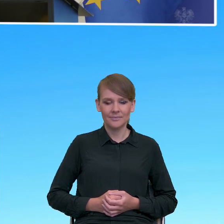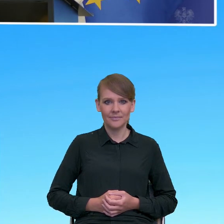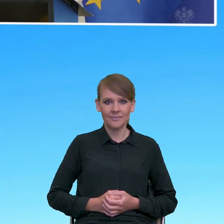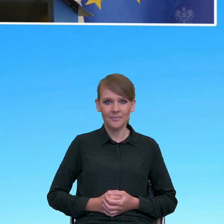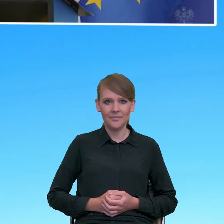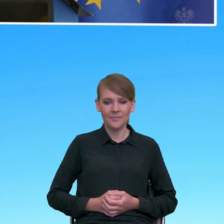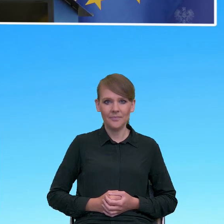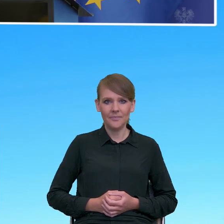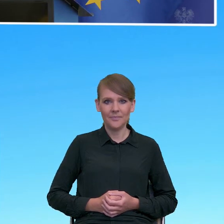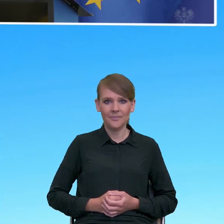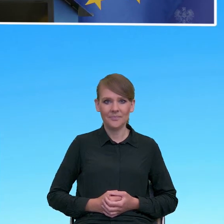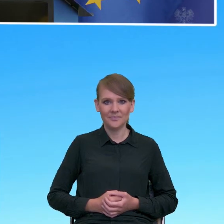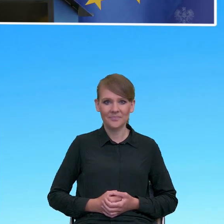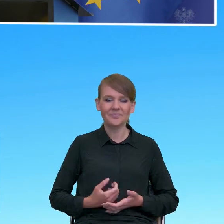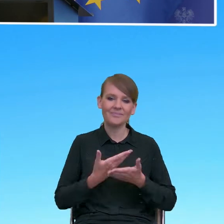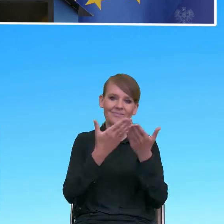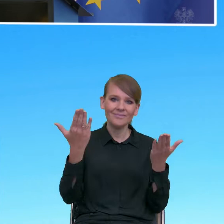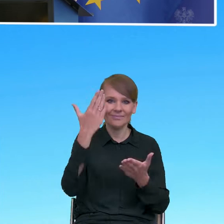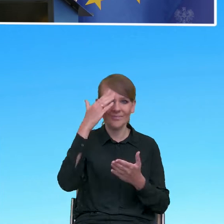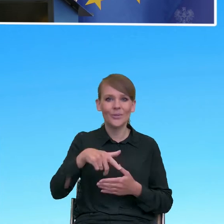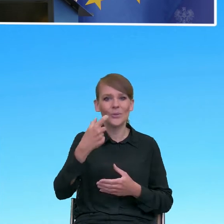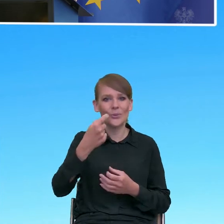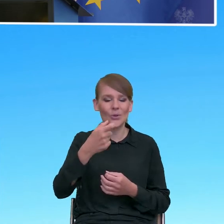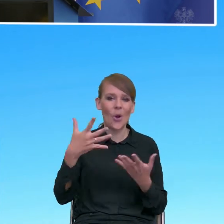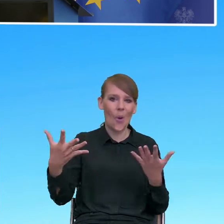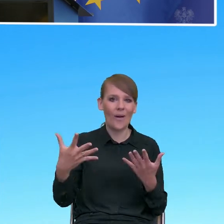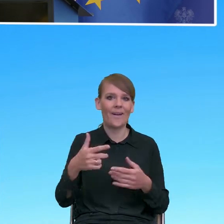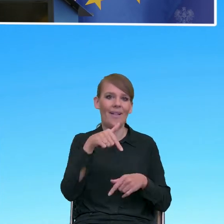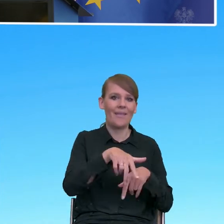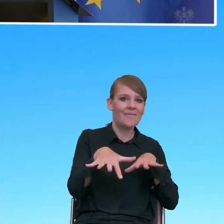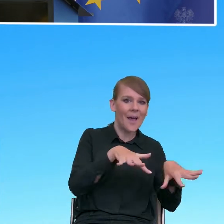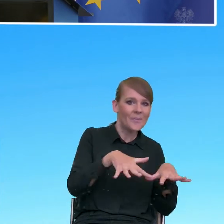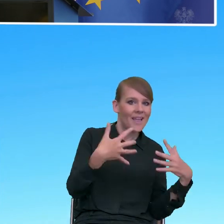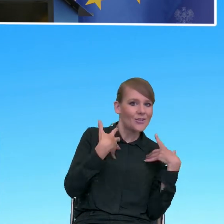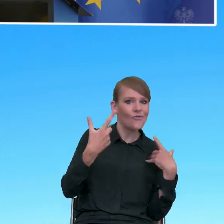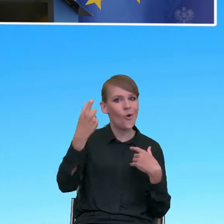Jak Państwo wiecie, jesteśmy tak hybrydowo, trochę tutaj, trochę online, więc